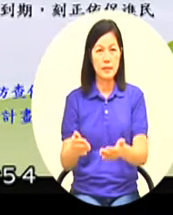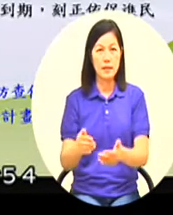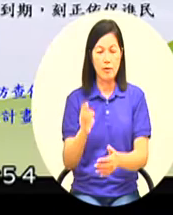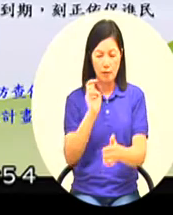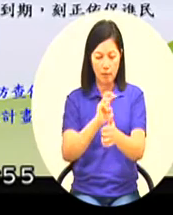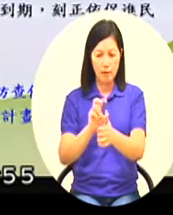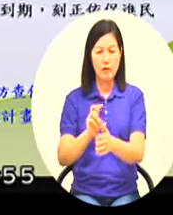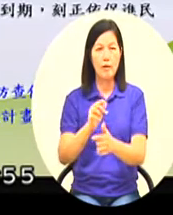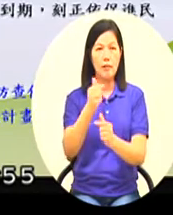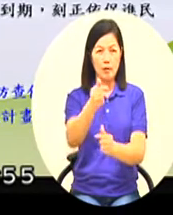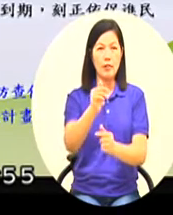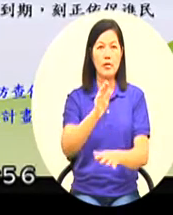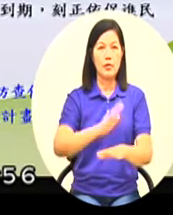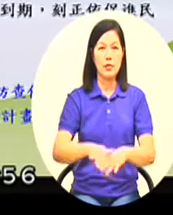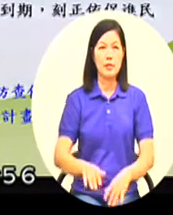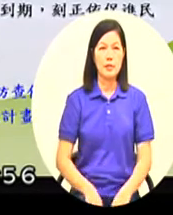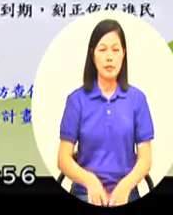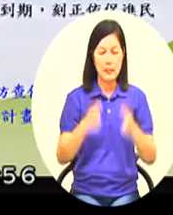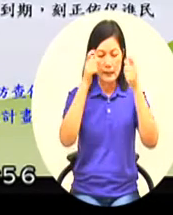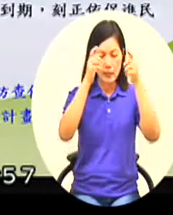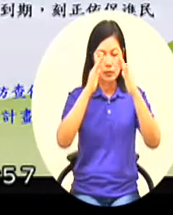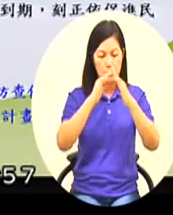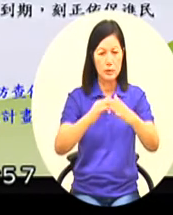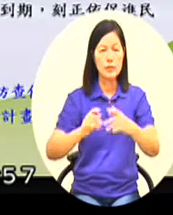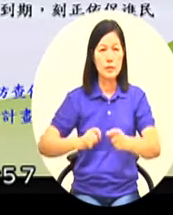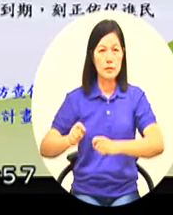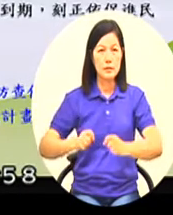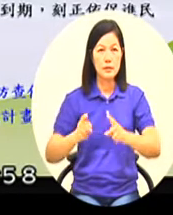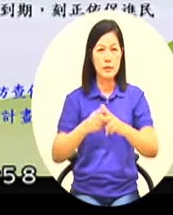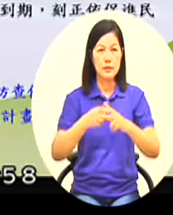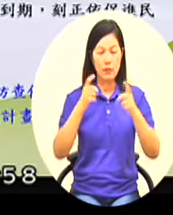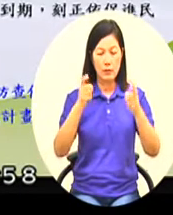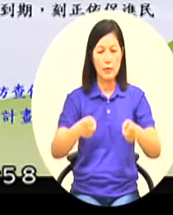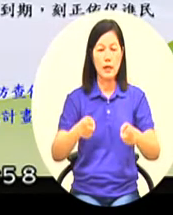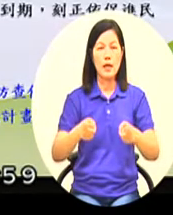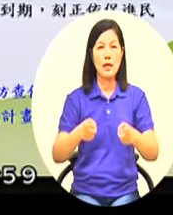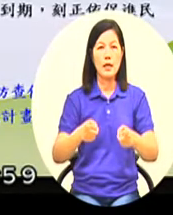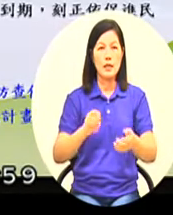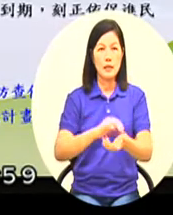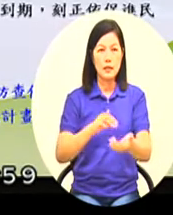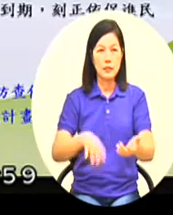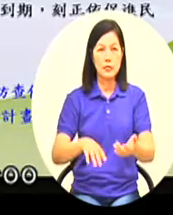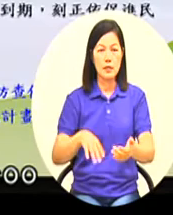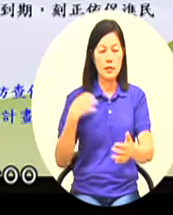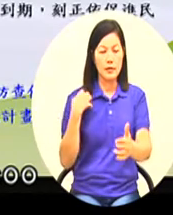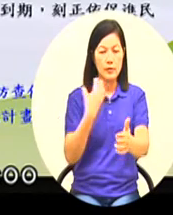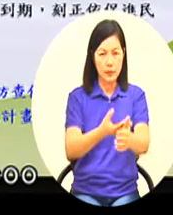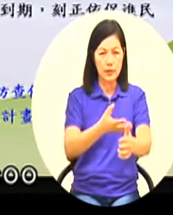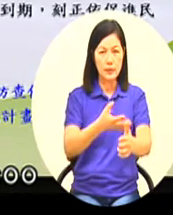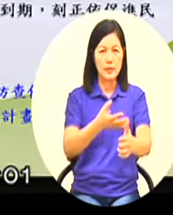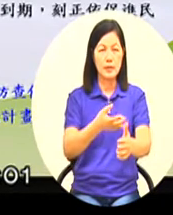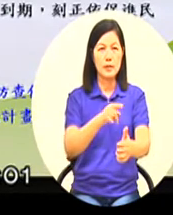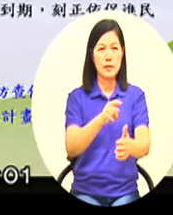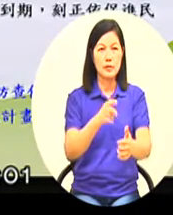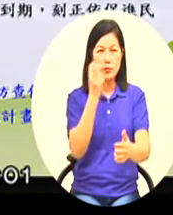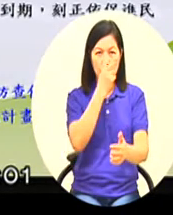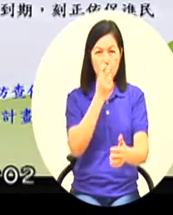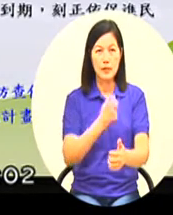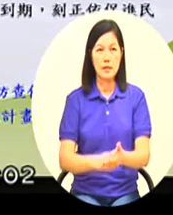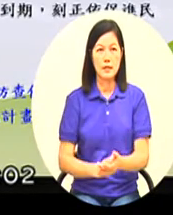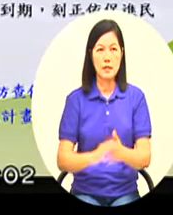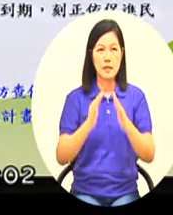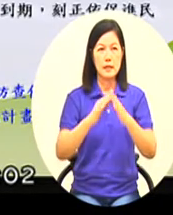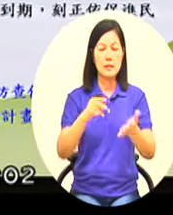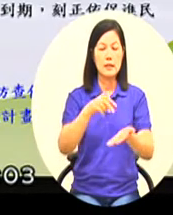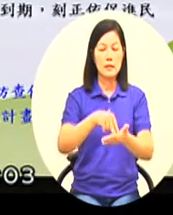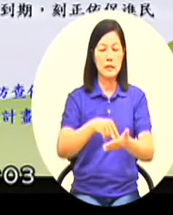我们规划有关于高雄市小港医院的委托经营案，那因为高雄市市立小港医院的合约